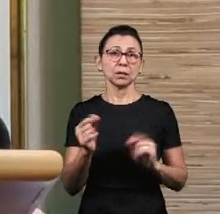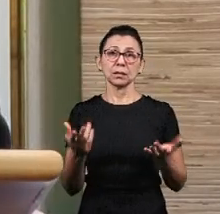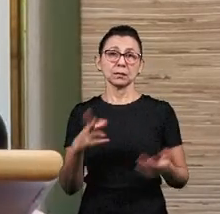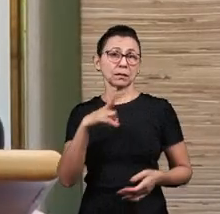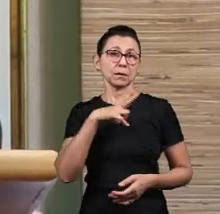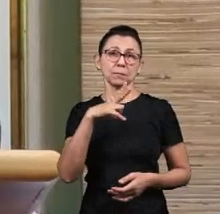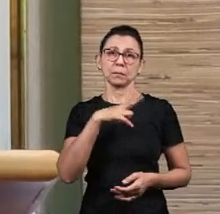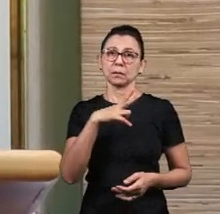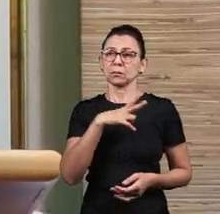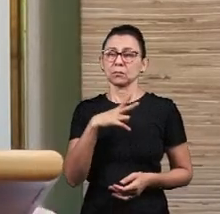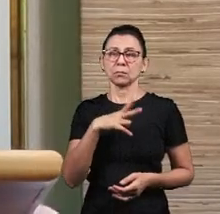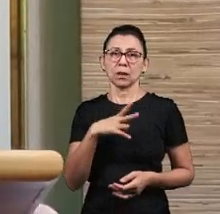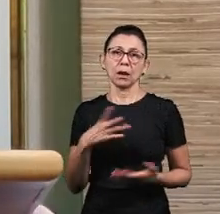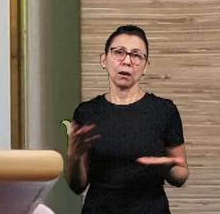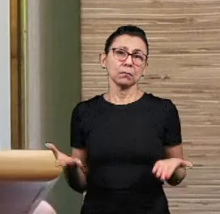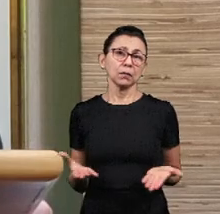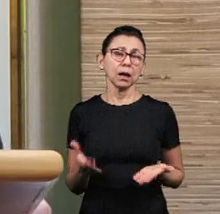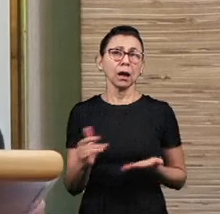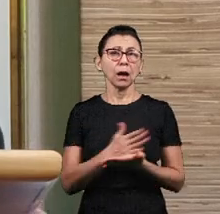Nous n'avons aucune